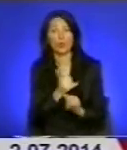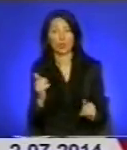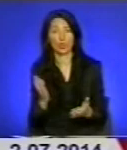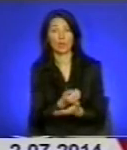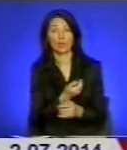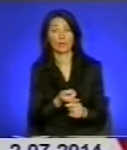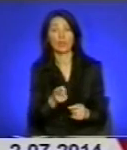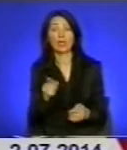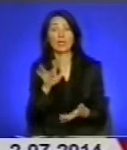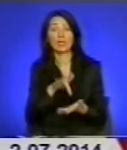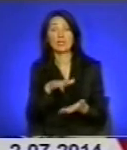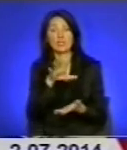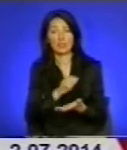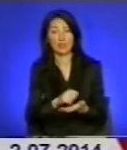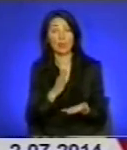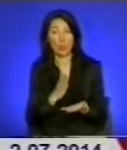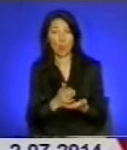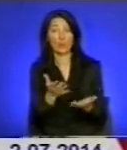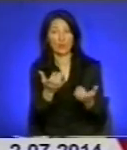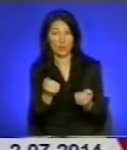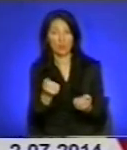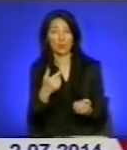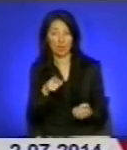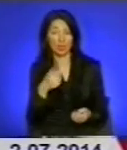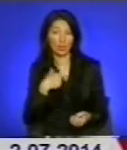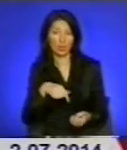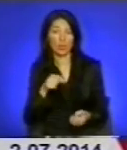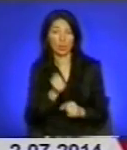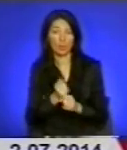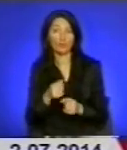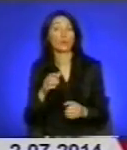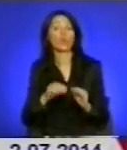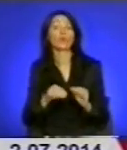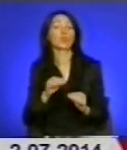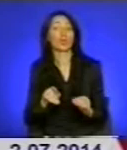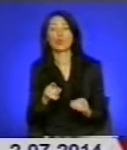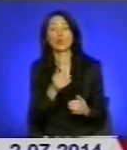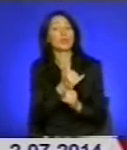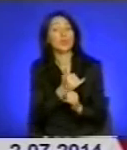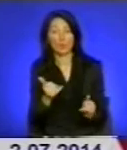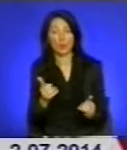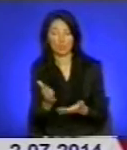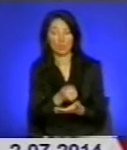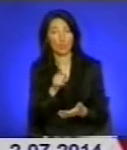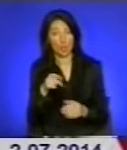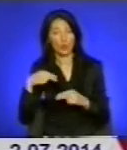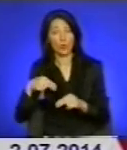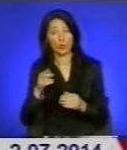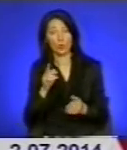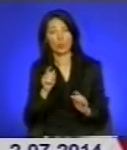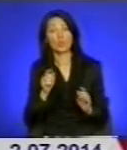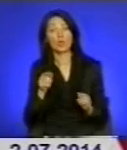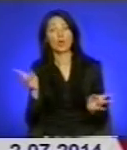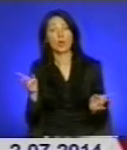центр зайнято усім аби взяти їх до себе на роботу в штат якщо він неспроможний їм знайти роботу значить повинен дати можливість